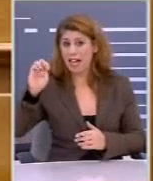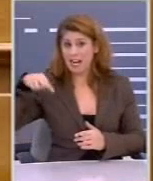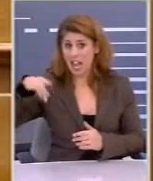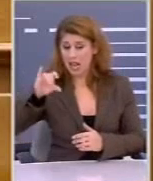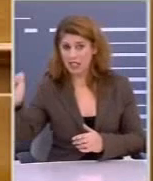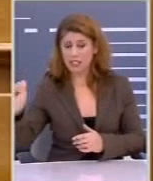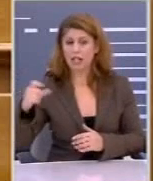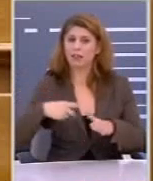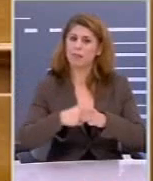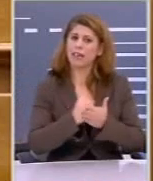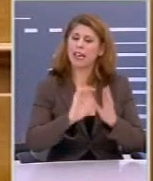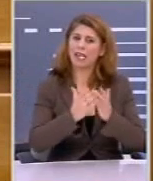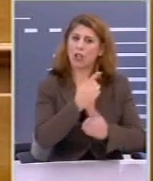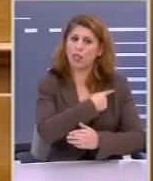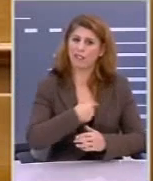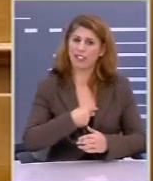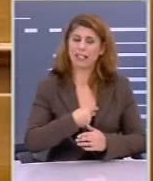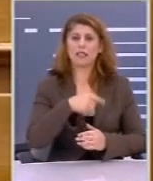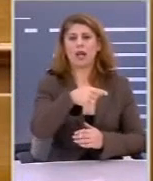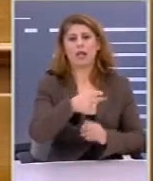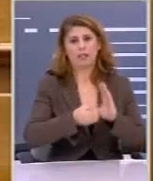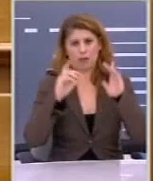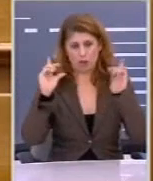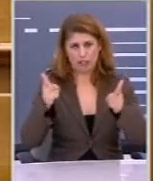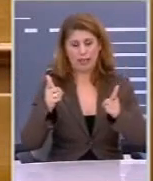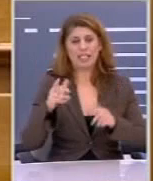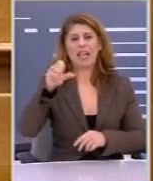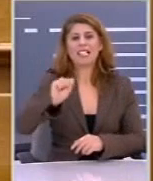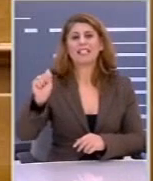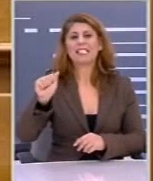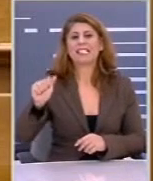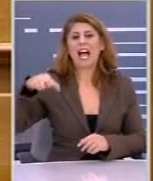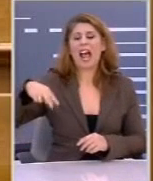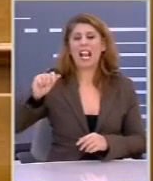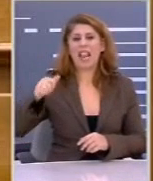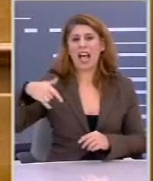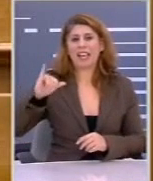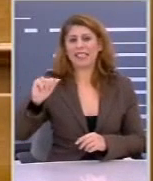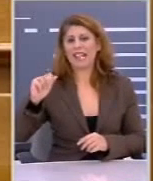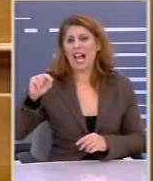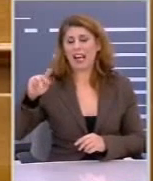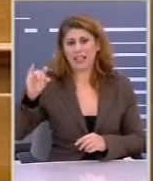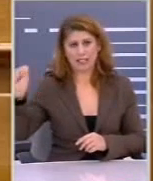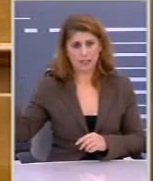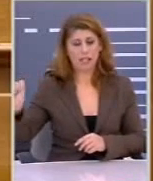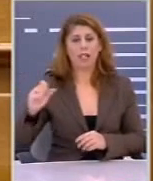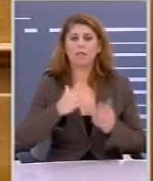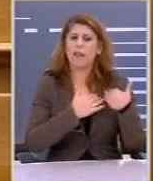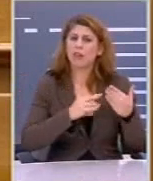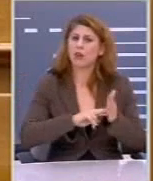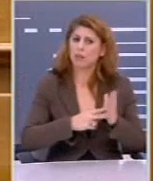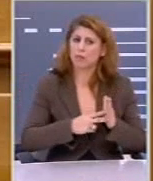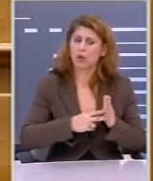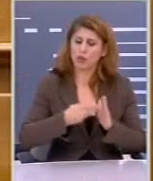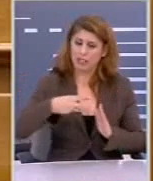Γενικός Διευθυντής της Νέας Δημοκρατίας. Ο Νικόλαος Αλαγιάννης, Γενικός Διευθυντής του ΠΑΣΟΚ. Ο Δημήτρης Δεργιώτης, υπεύθυνος οικονομικών του ΣΥΡΙΖΑ, και ο